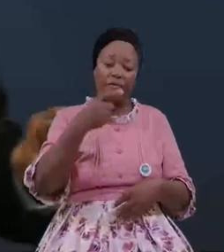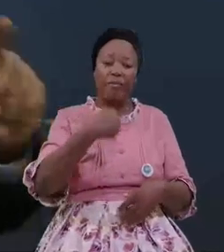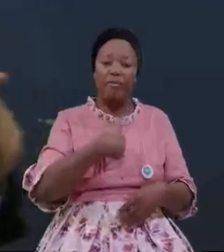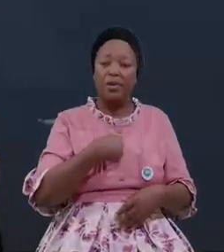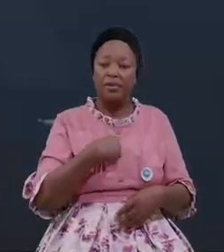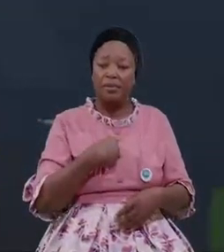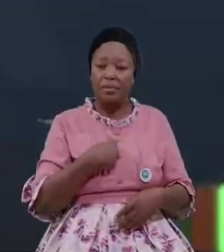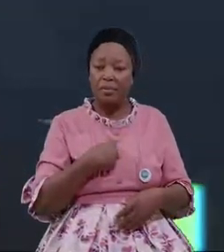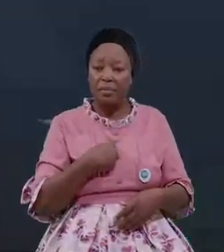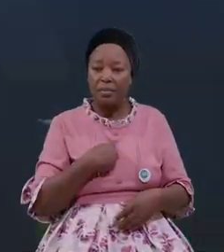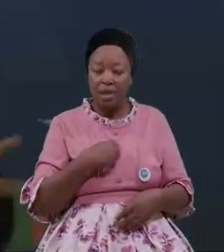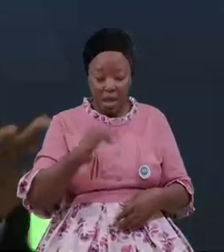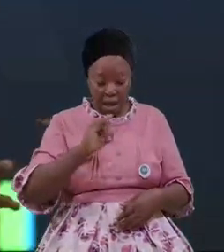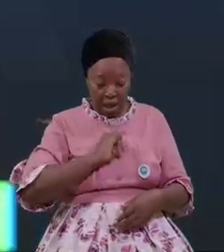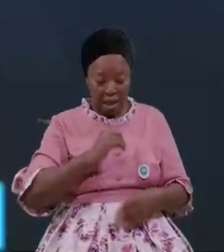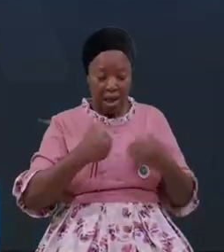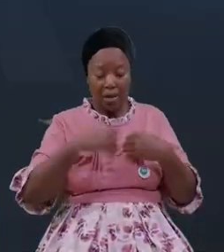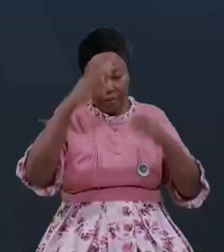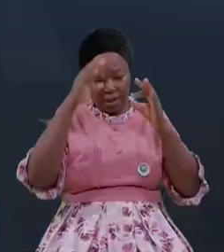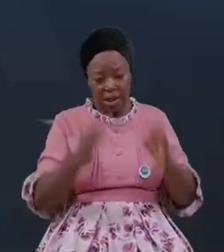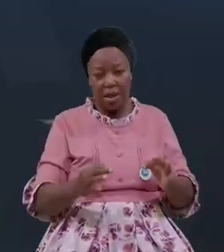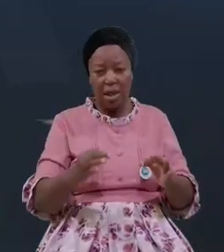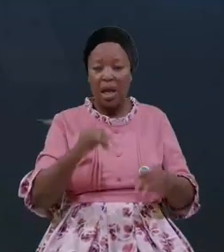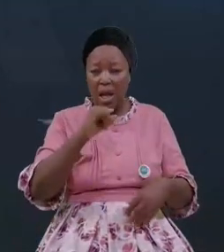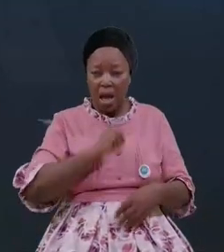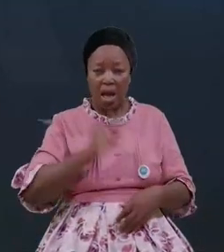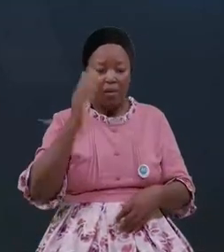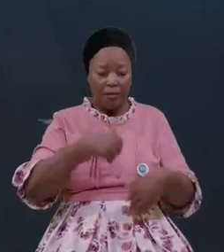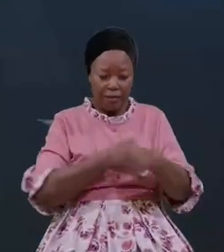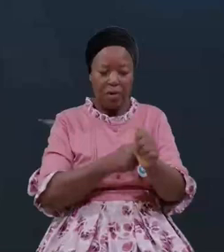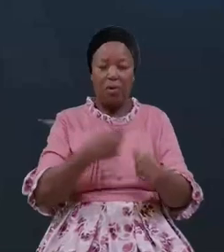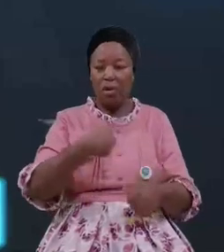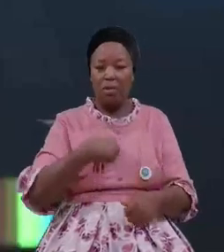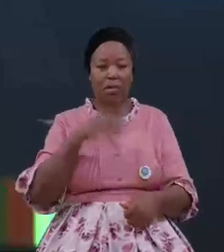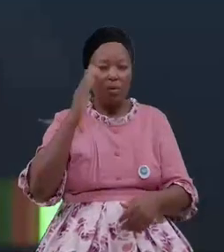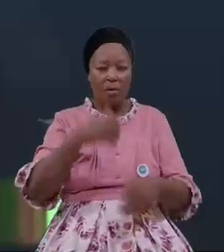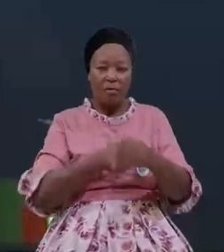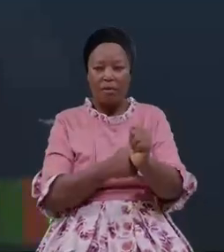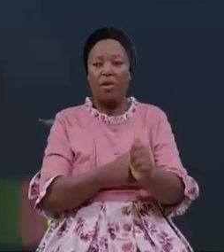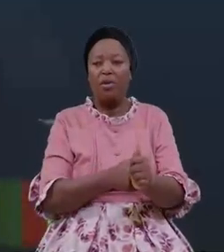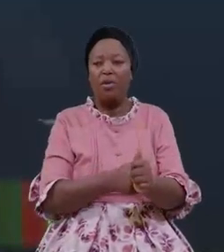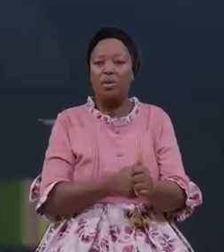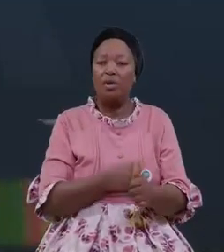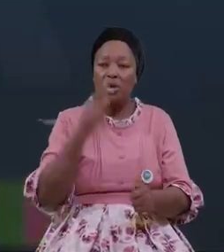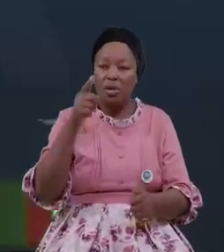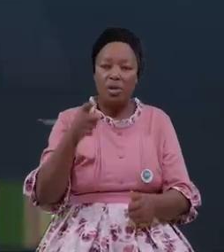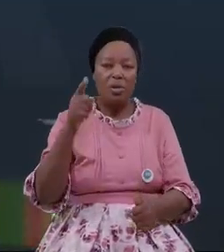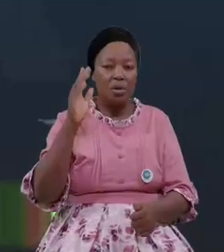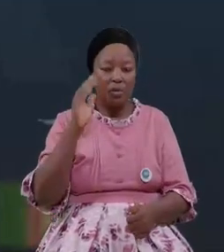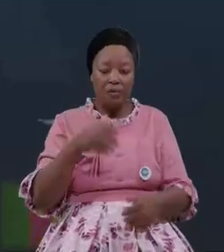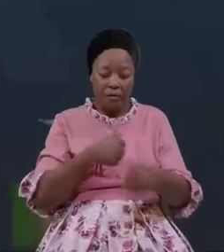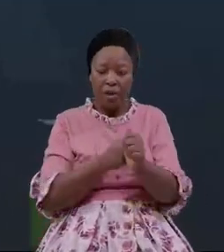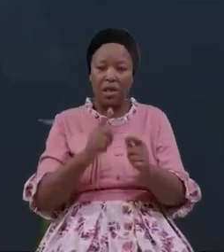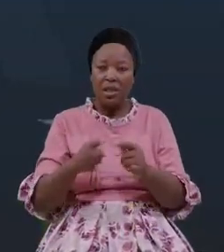moi j'ai décidé de suivre je vais le suivre vous allez le suivre